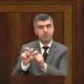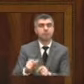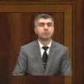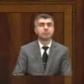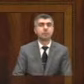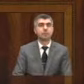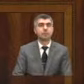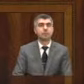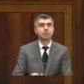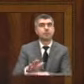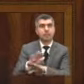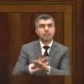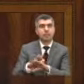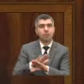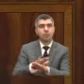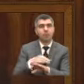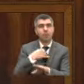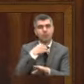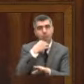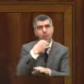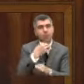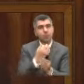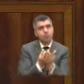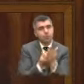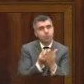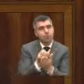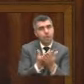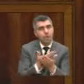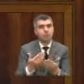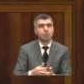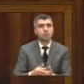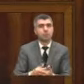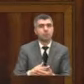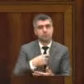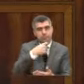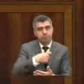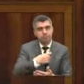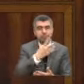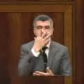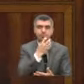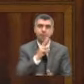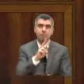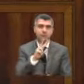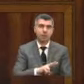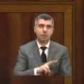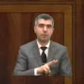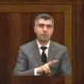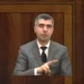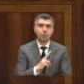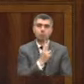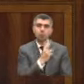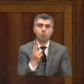وغادي تسمحوا لي غادي نقول لكم اللي في قلبي، انا متأسف من جوج ديال